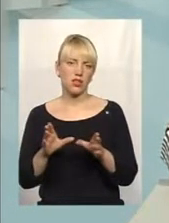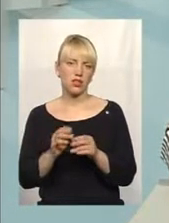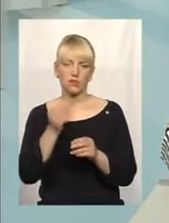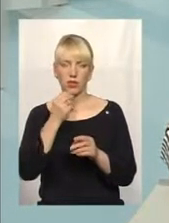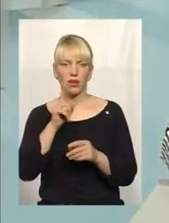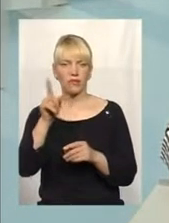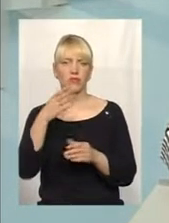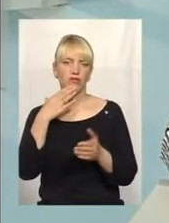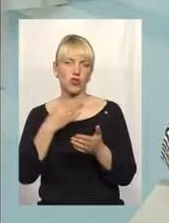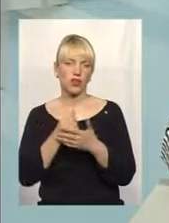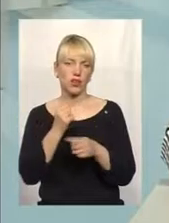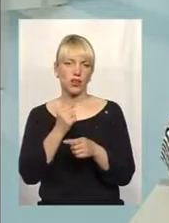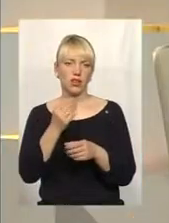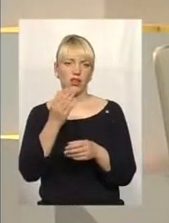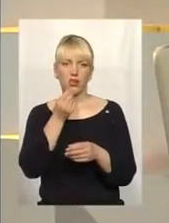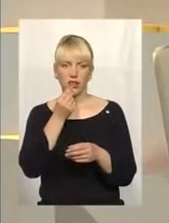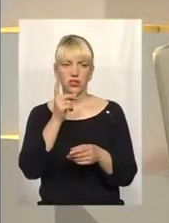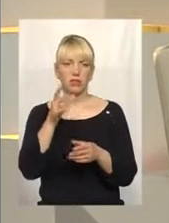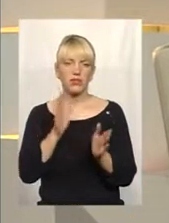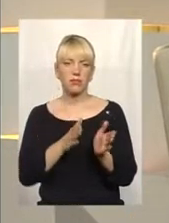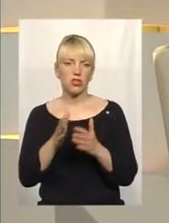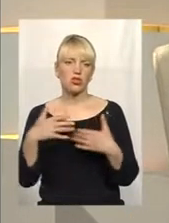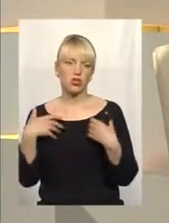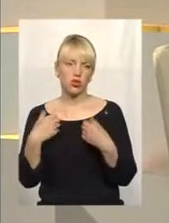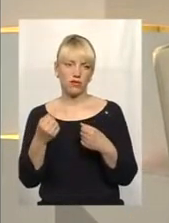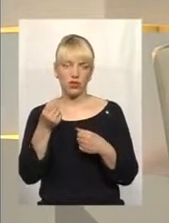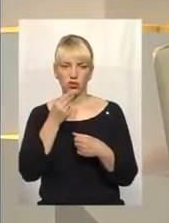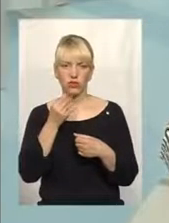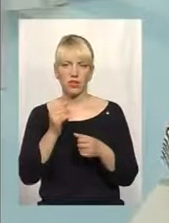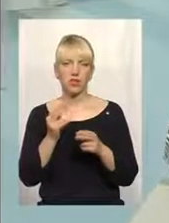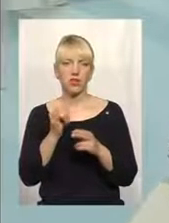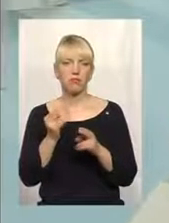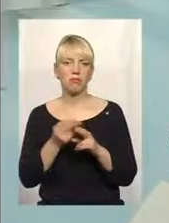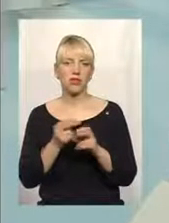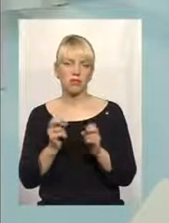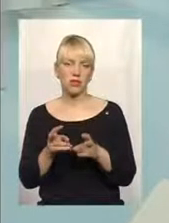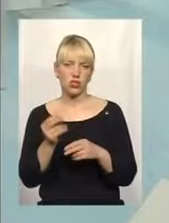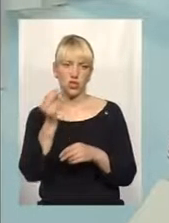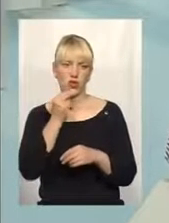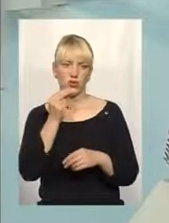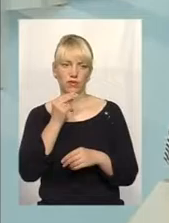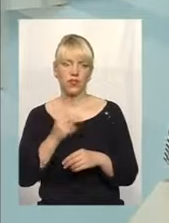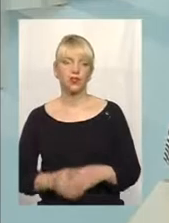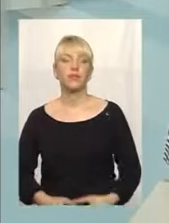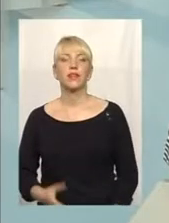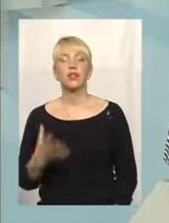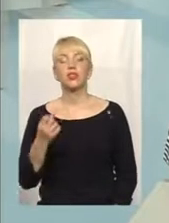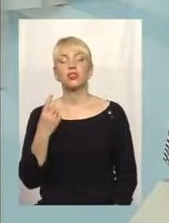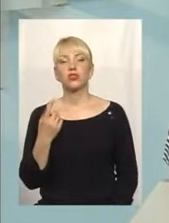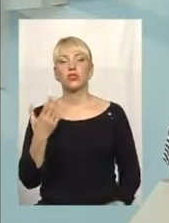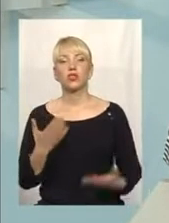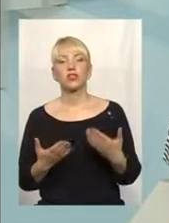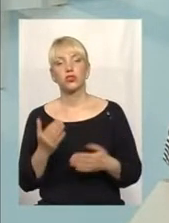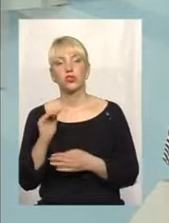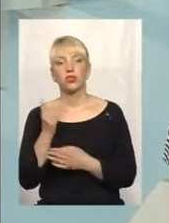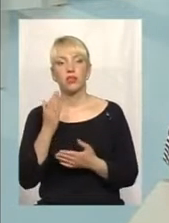має бути збалансоване, абсолютно здорове харчування. І безпечне харчування. Безпечне. Ще одне, якщо дитина